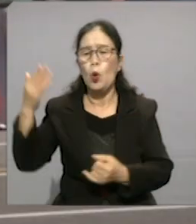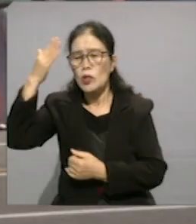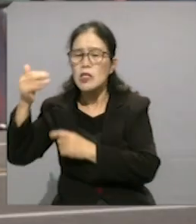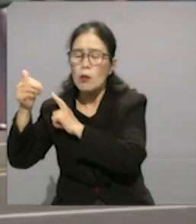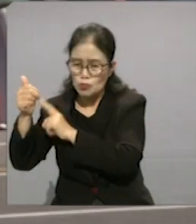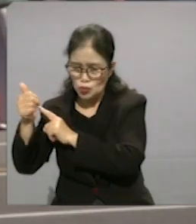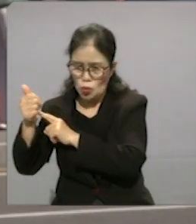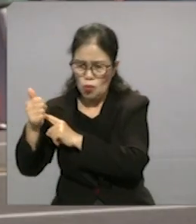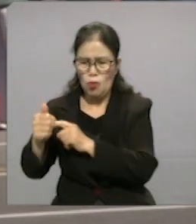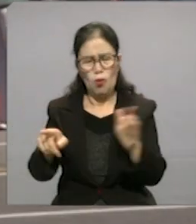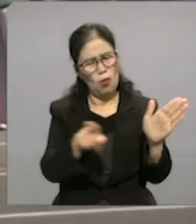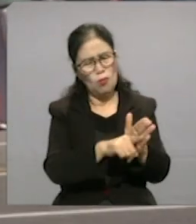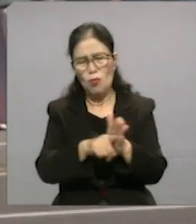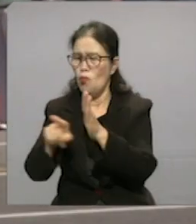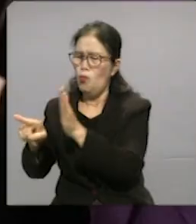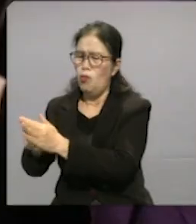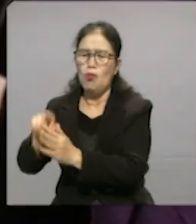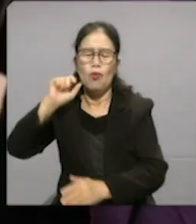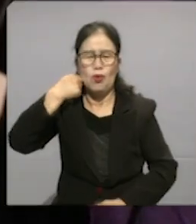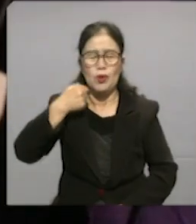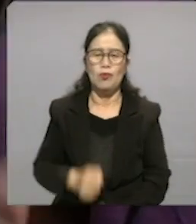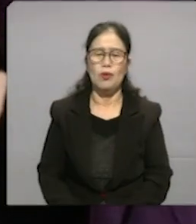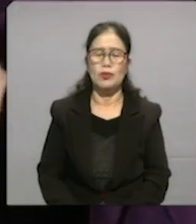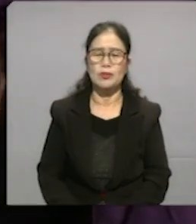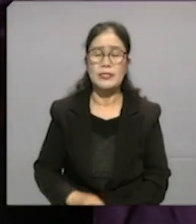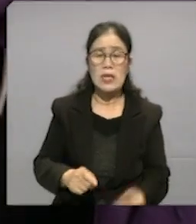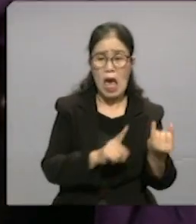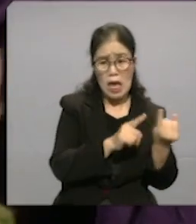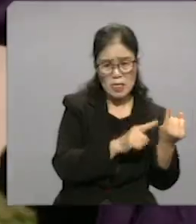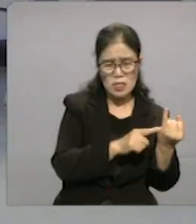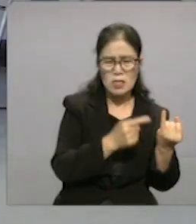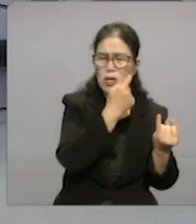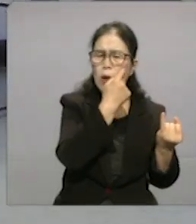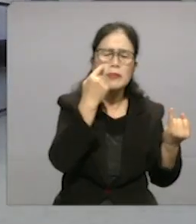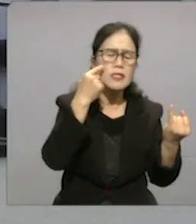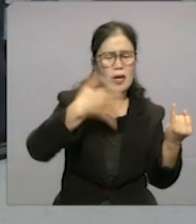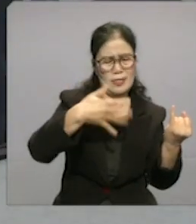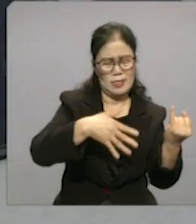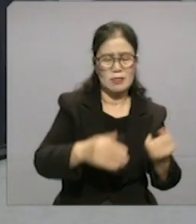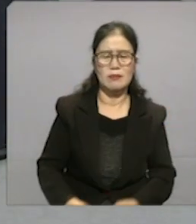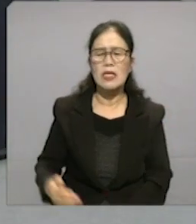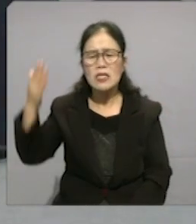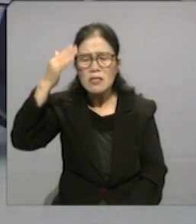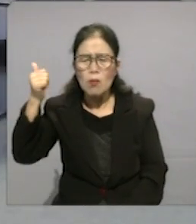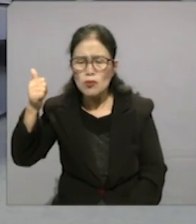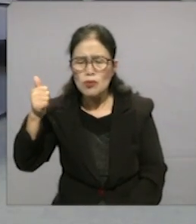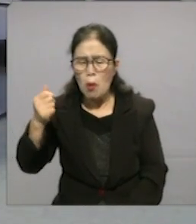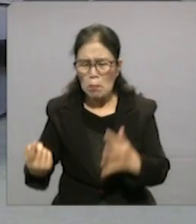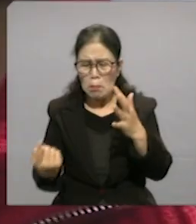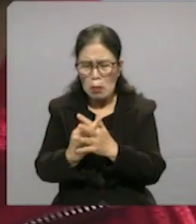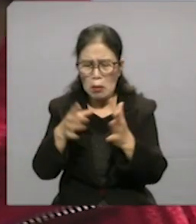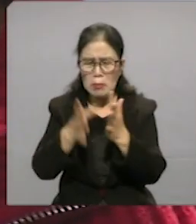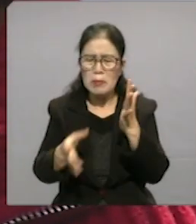후보도 믿음이 가지 않는다고 하는데요 후발 주자인 해리슨은 검증이 제대로 안 돼 있고 트럼프는 어디로 틀지